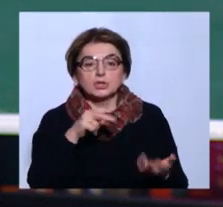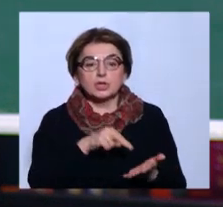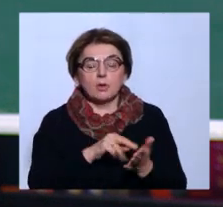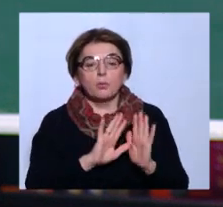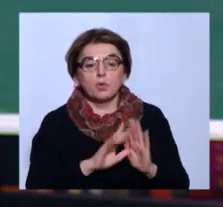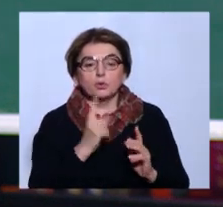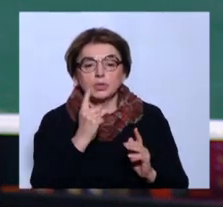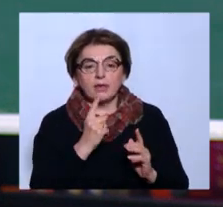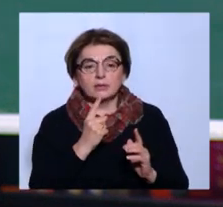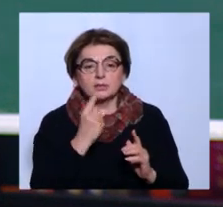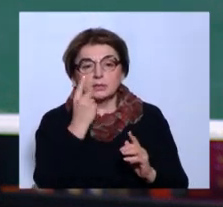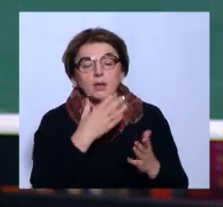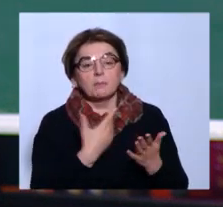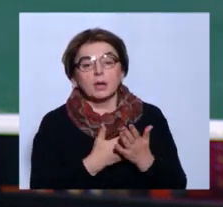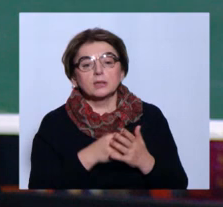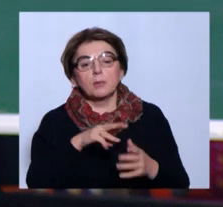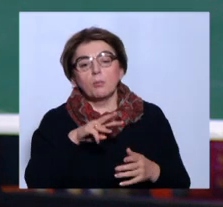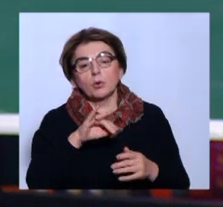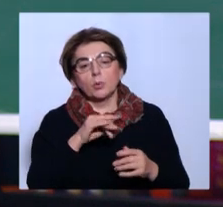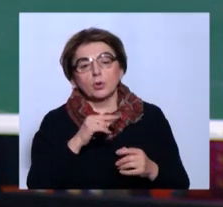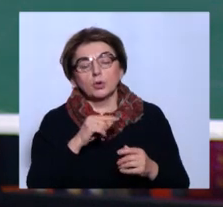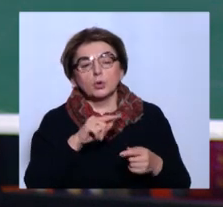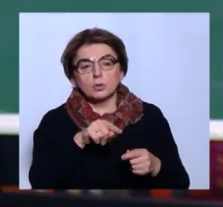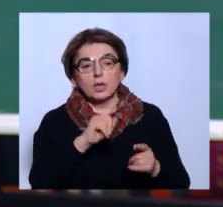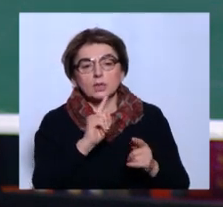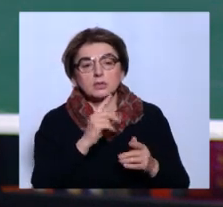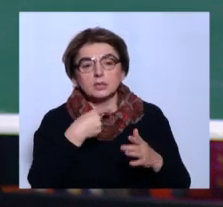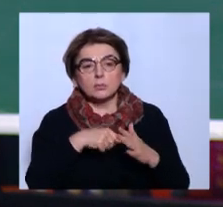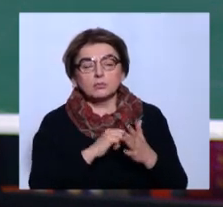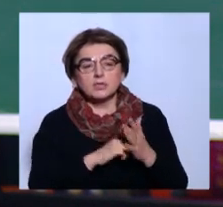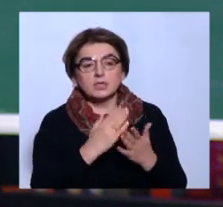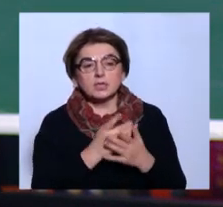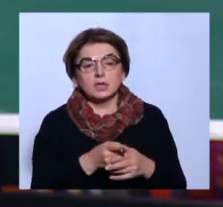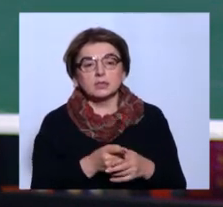ერთი კრიტერიუმით, აი მაგალითად მორფოლოგიური კრიტერიუმი. მორფოლოგიური კრიტერიუმი